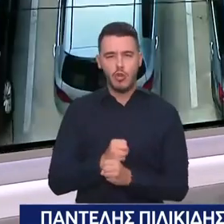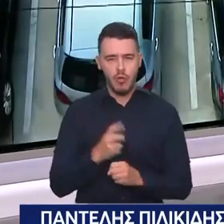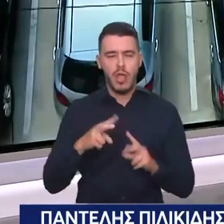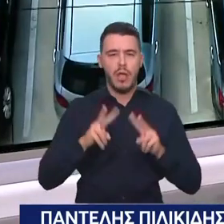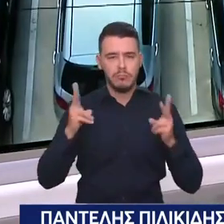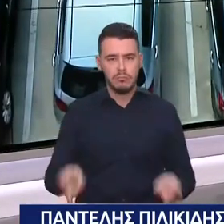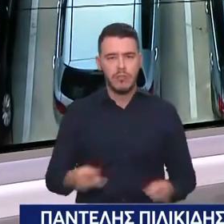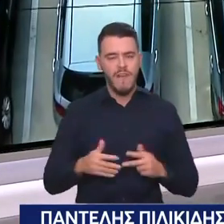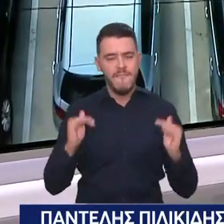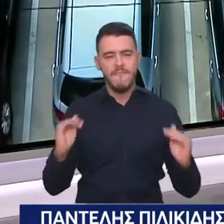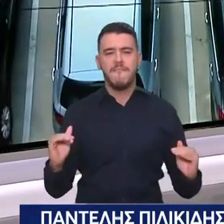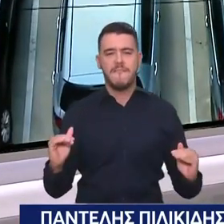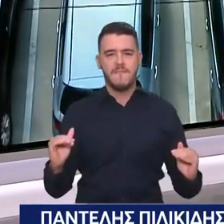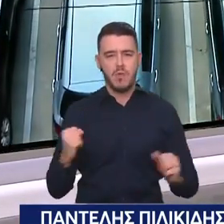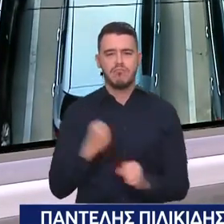τότε που έγινε το γεγονός.